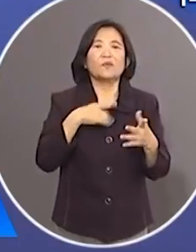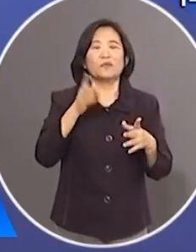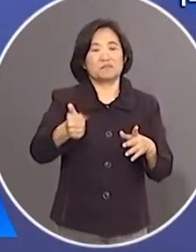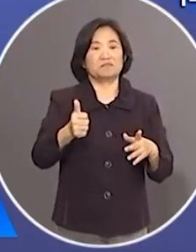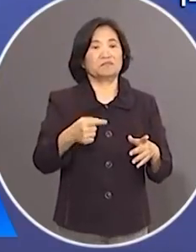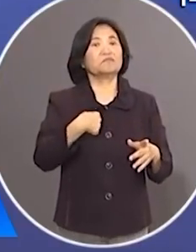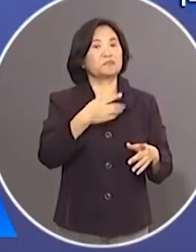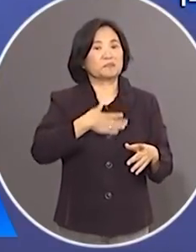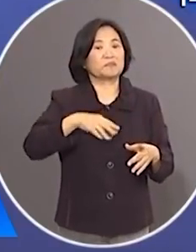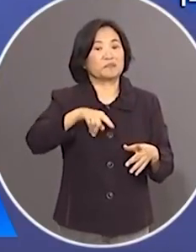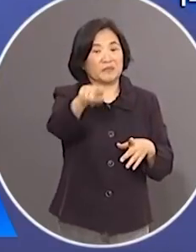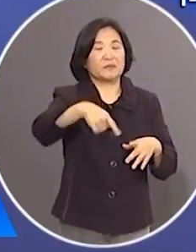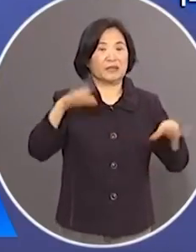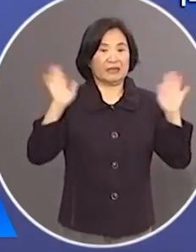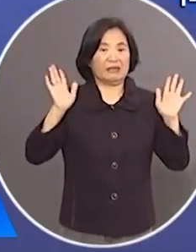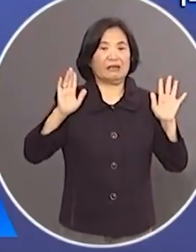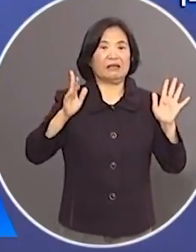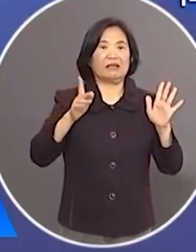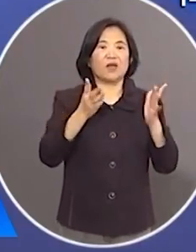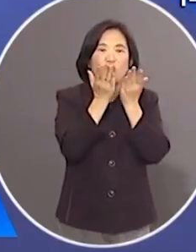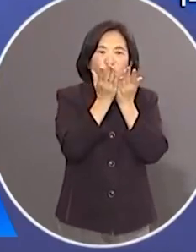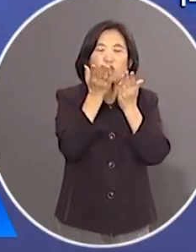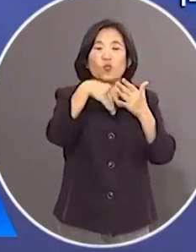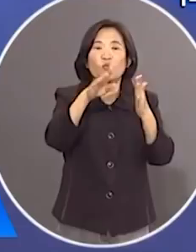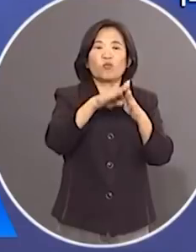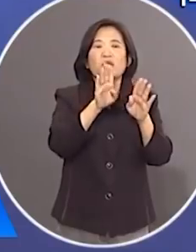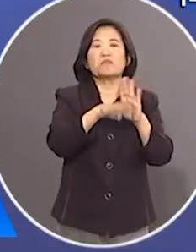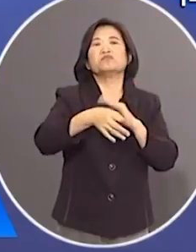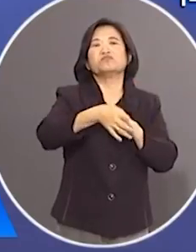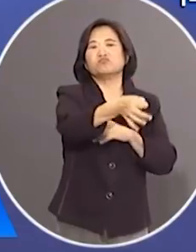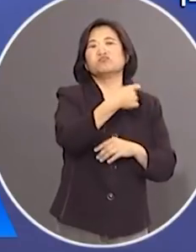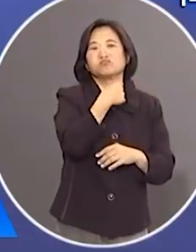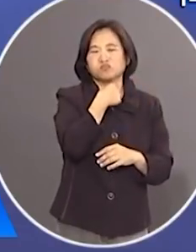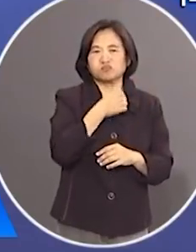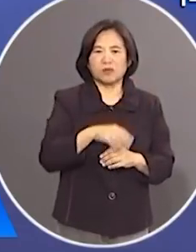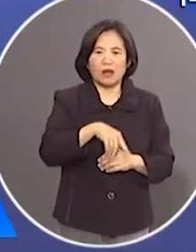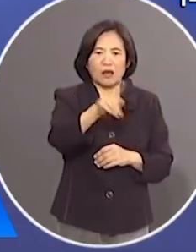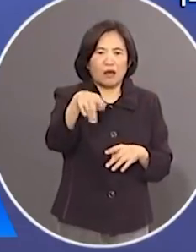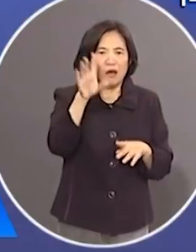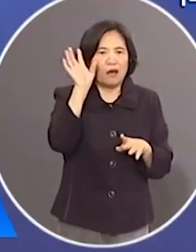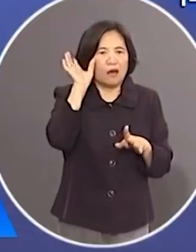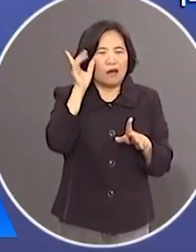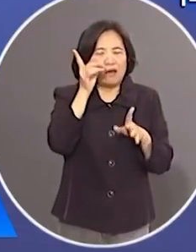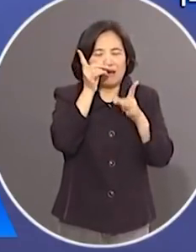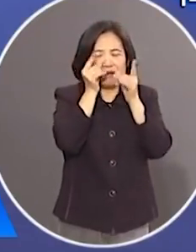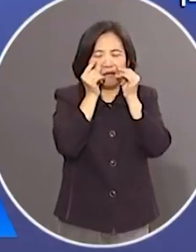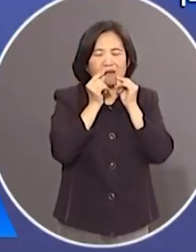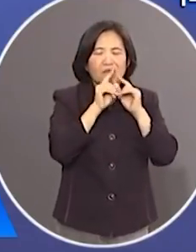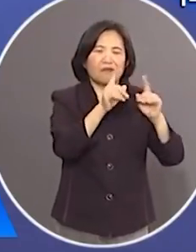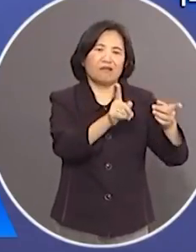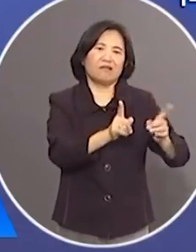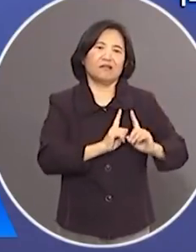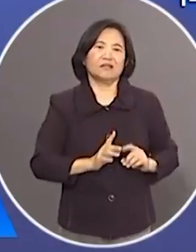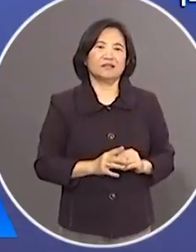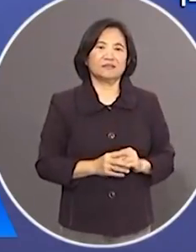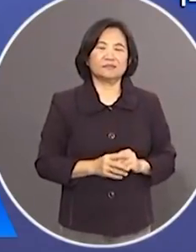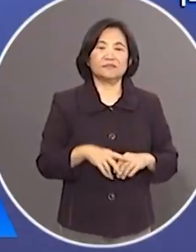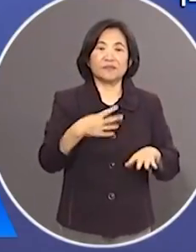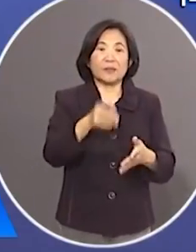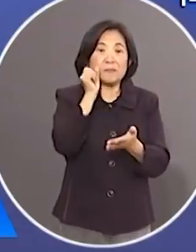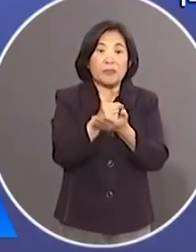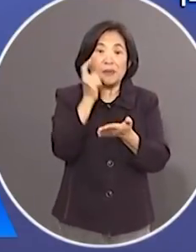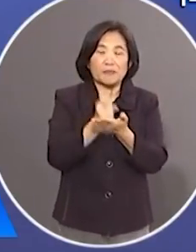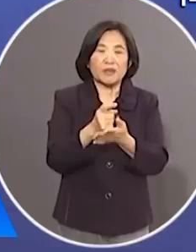因为我知道你的孩子要缴注册费了。员工听了，有的眼泪都掉下来。第三，每一个